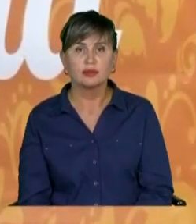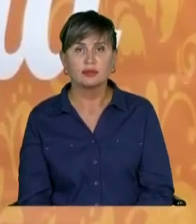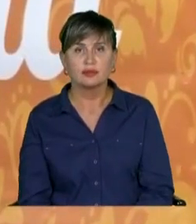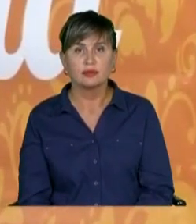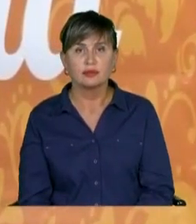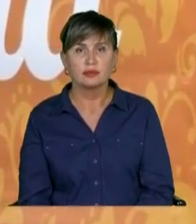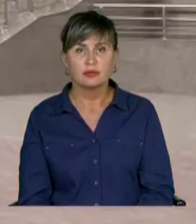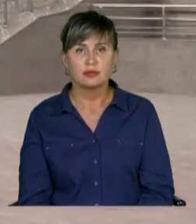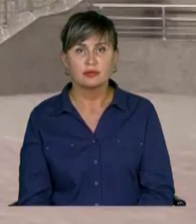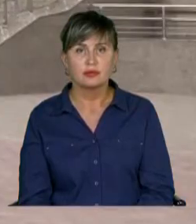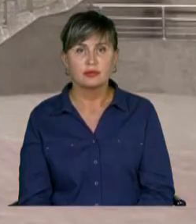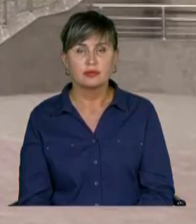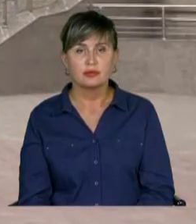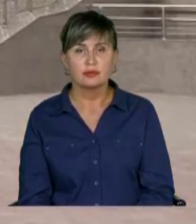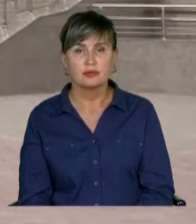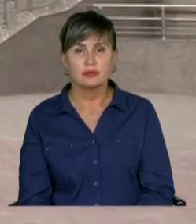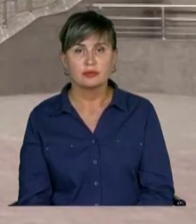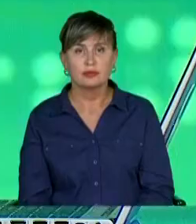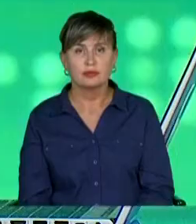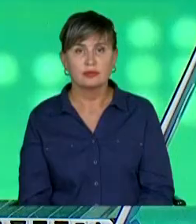Дастан Темирбекулы, телеканал Алматы, Астана.